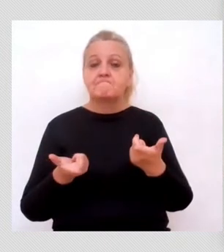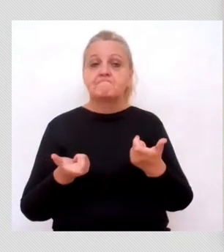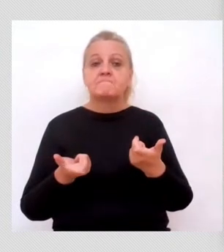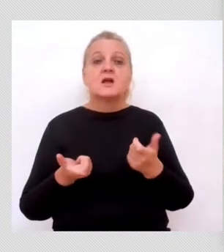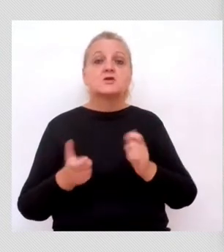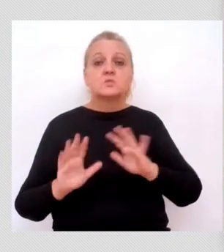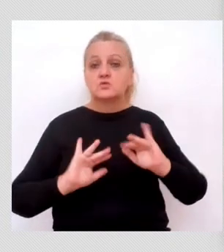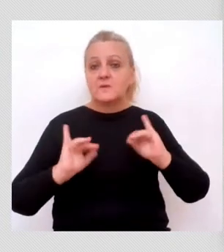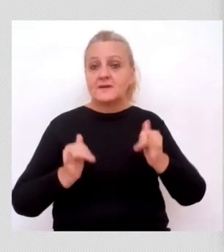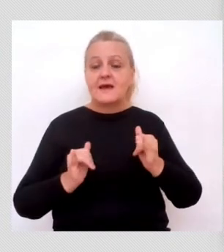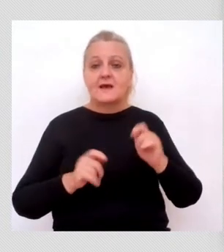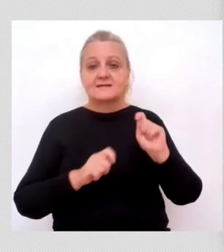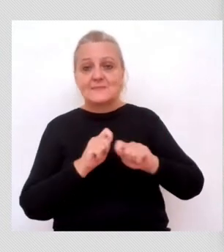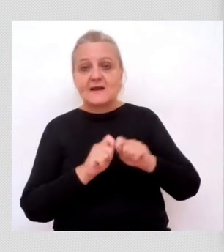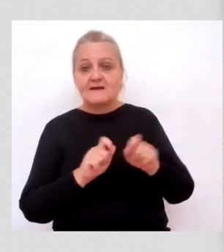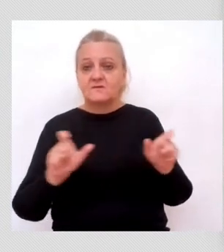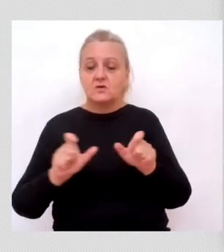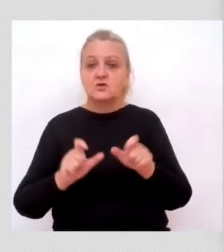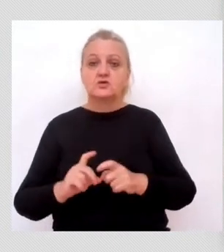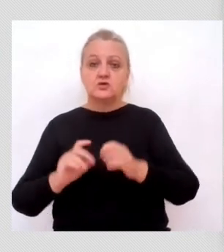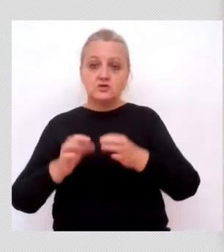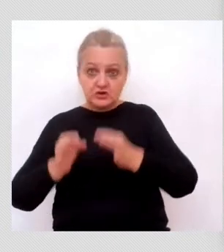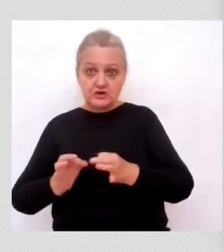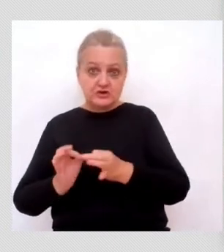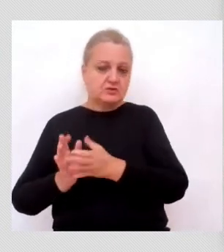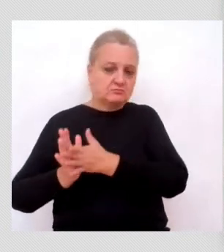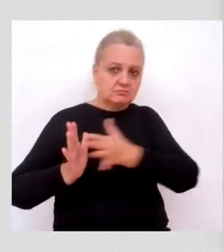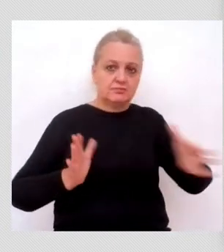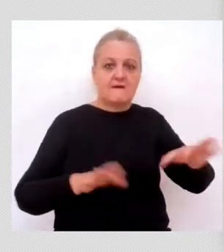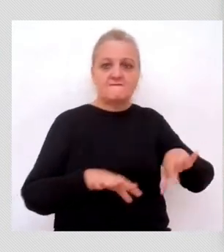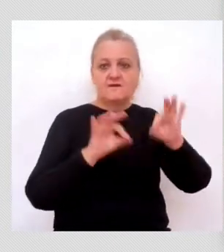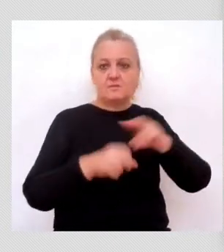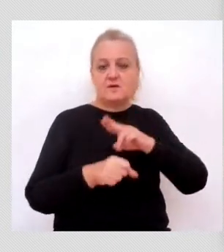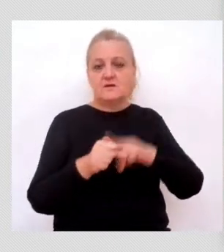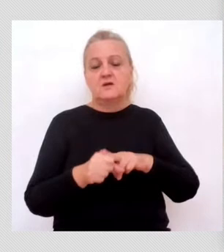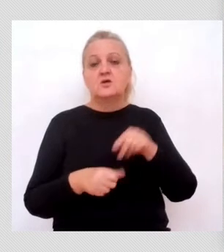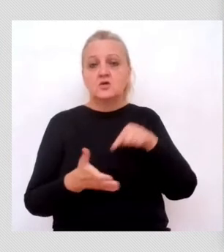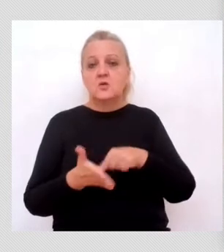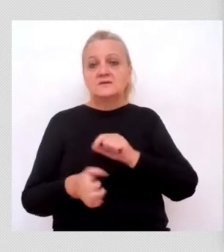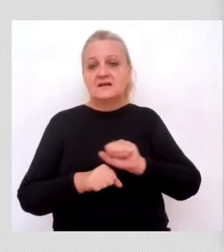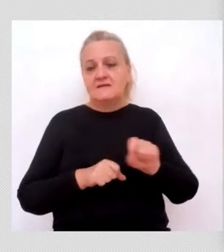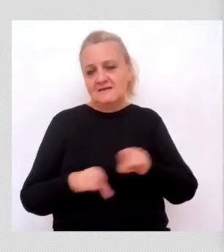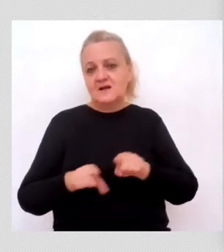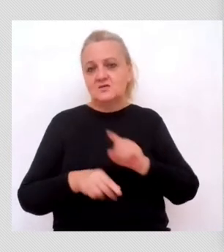sposób można monitorować od dzisiaj do wyborów, czyli przez te pewnie 14 miesięcy.